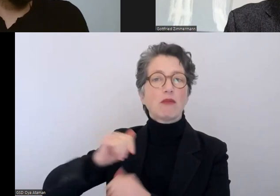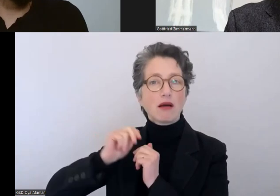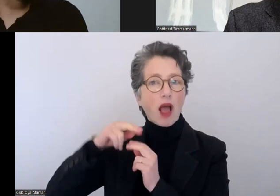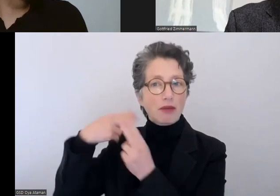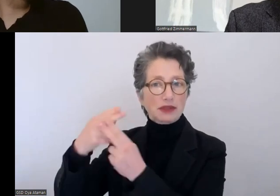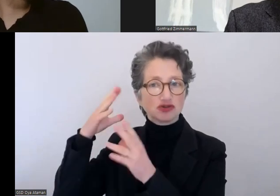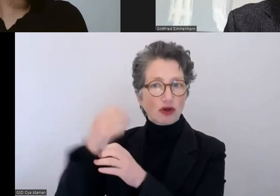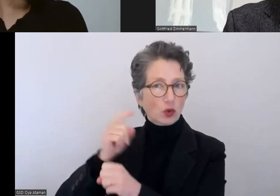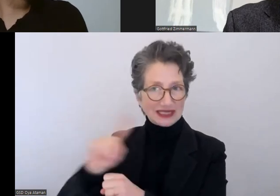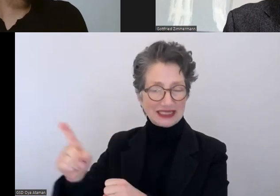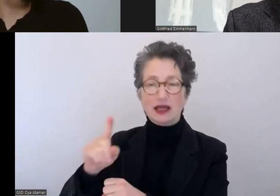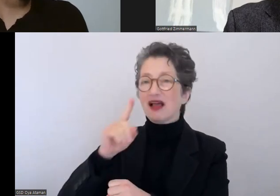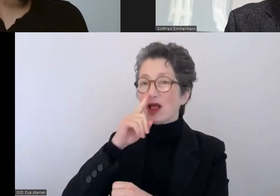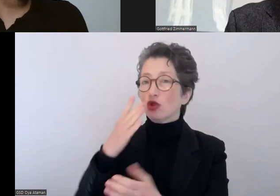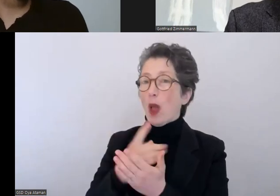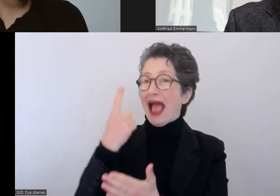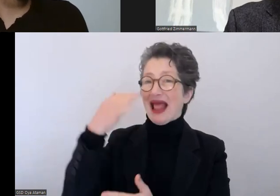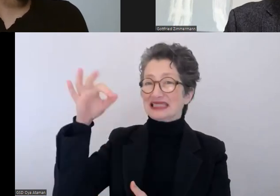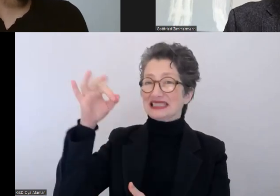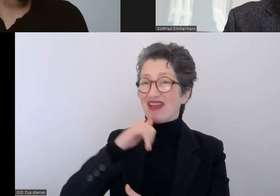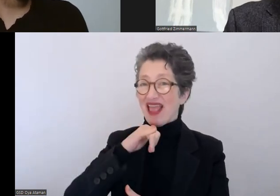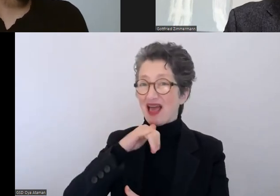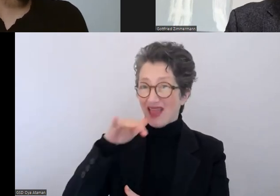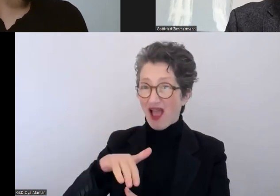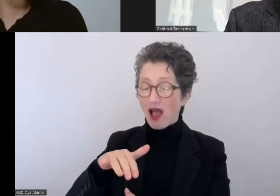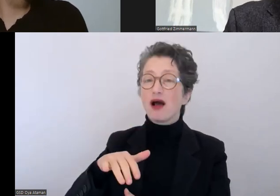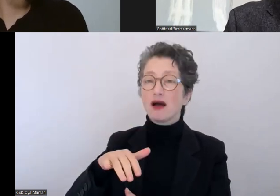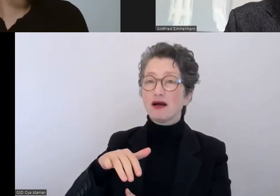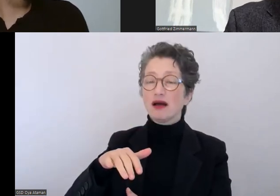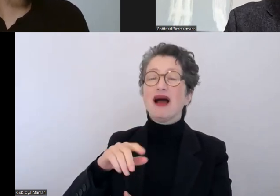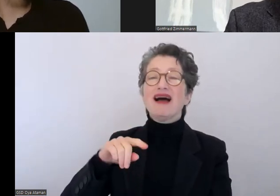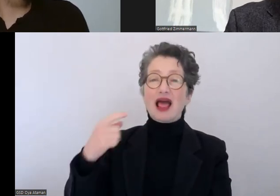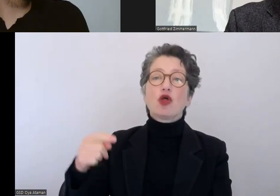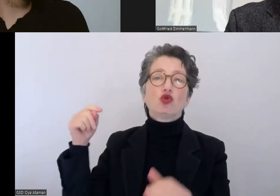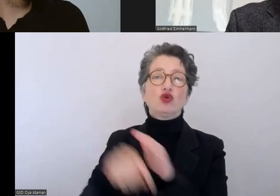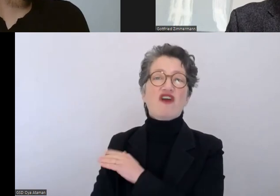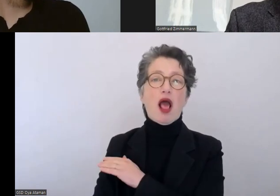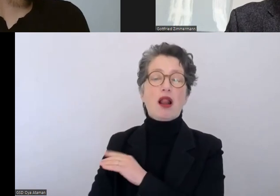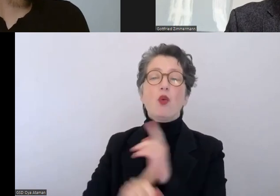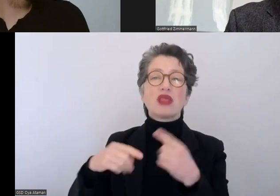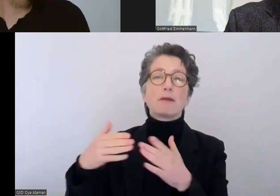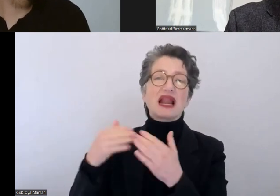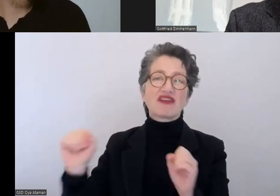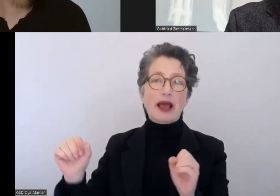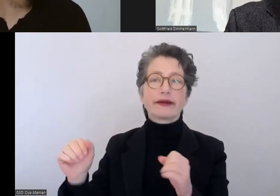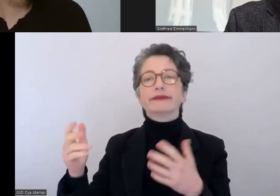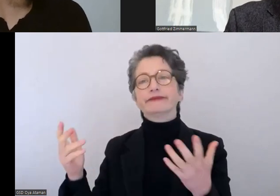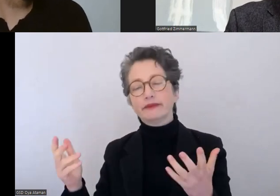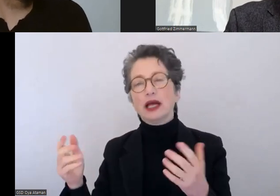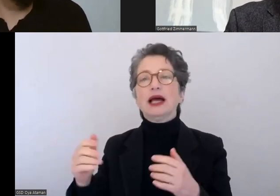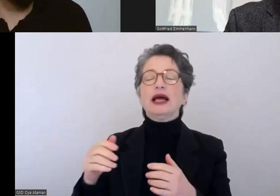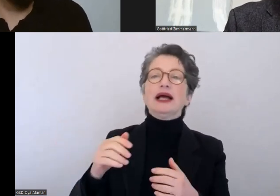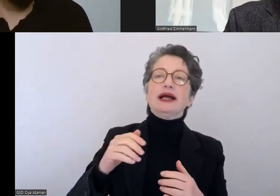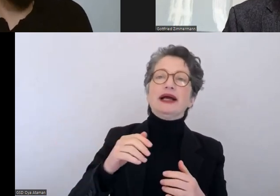man fällt durch, wenn nur ein einziger Fehler auftritt. Und dann ist es nicht mehr barrierefrei. Also ein Fehler im Sinne